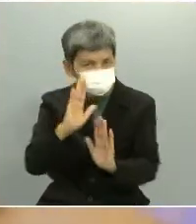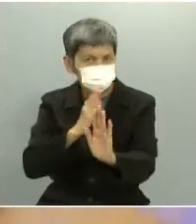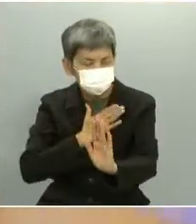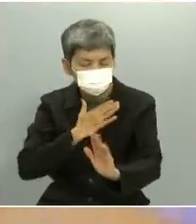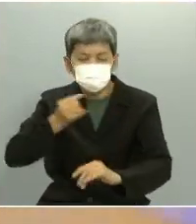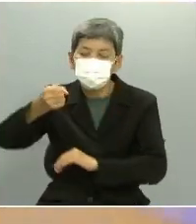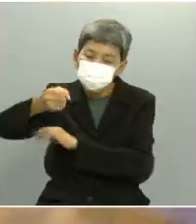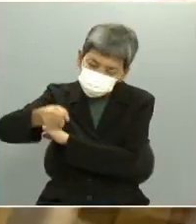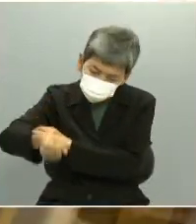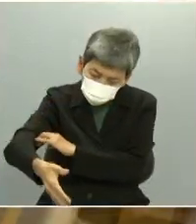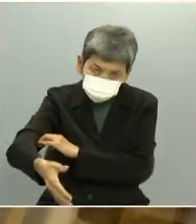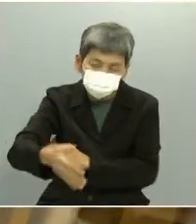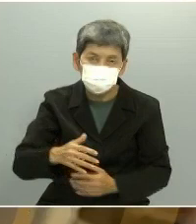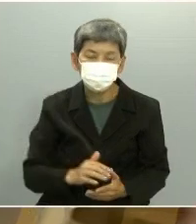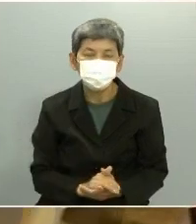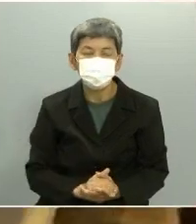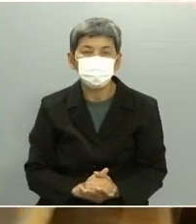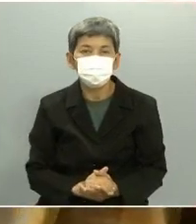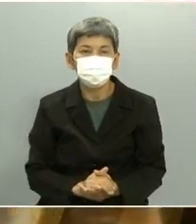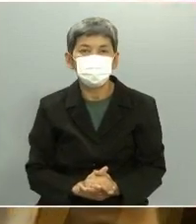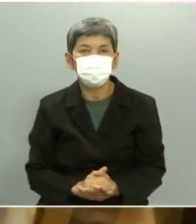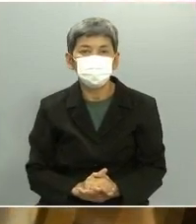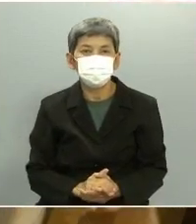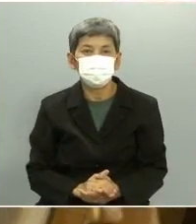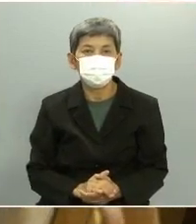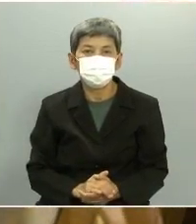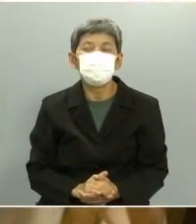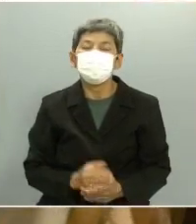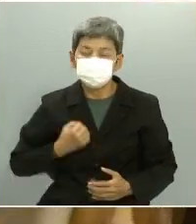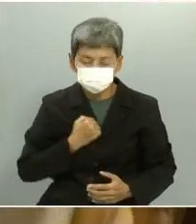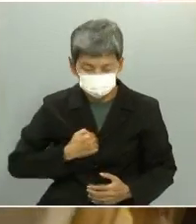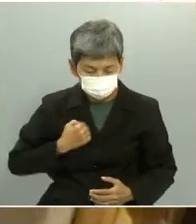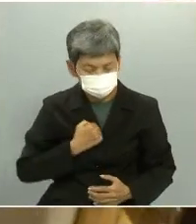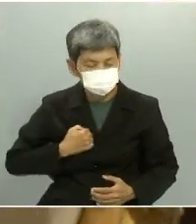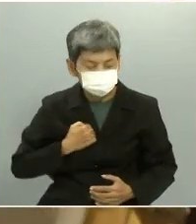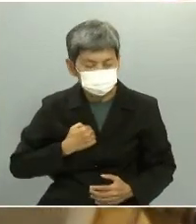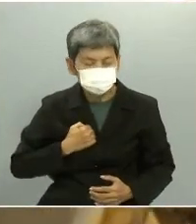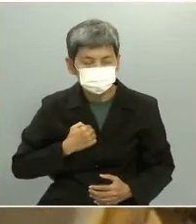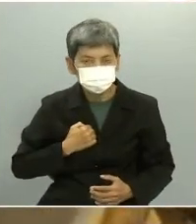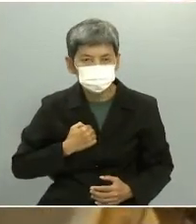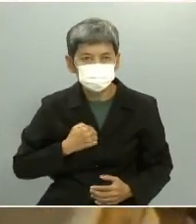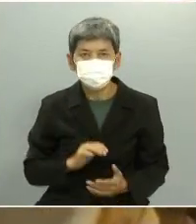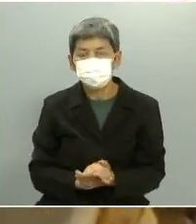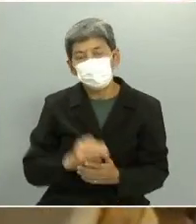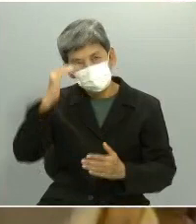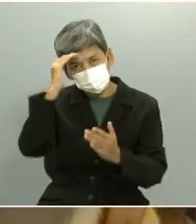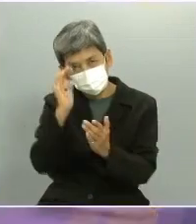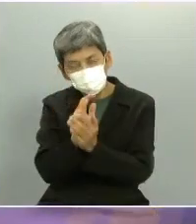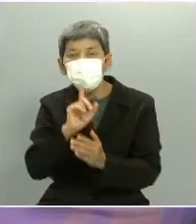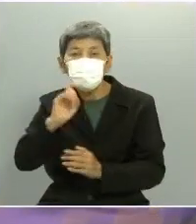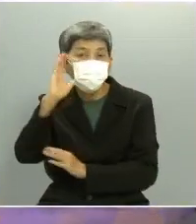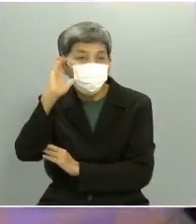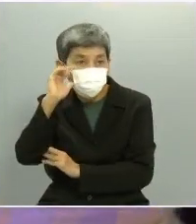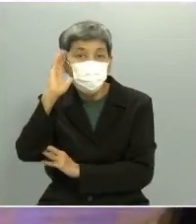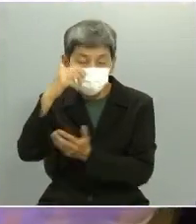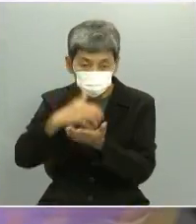ค้อน ท่านผู้ชมแสดงความเสียใจอย่างยิ่งตำรวจสอบปากคำพ่อว่ายังไงนะ พ่อบ